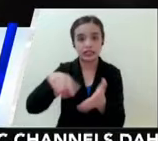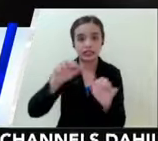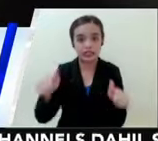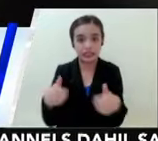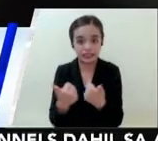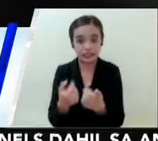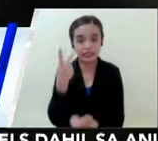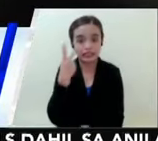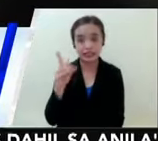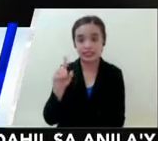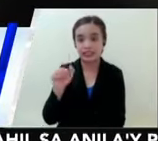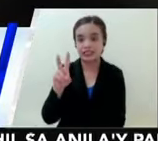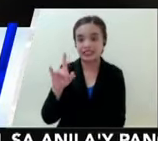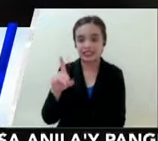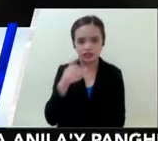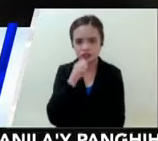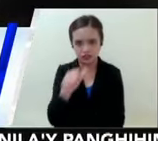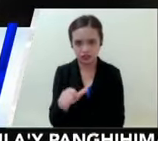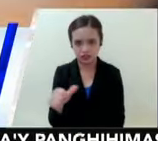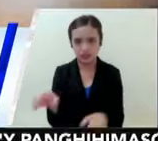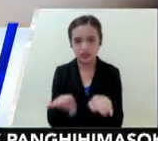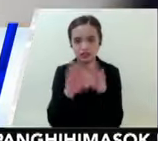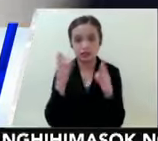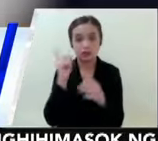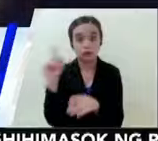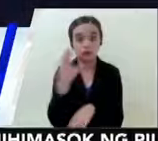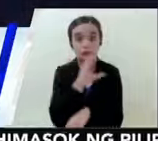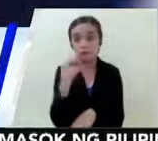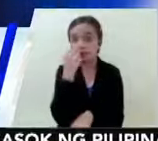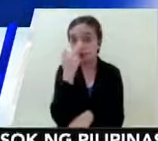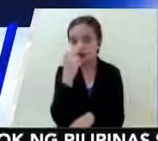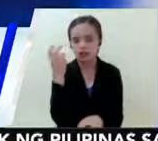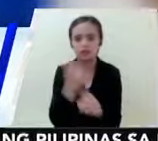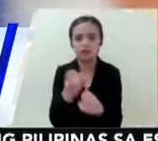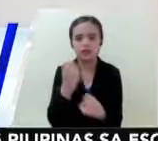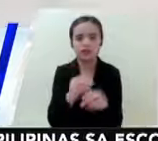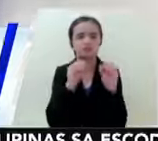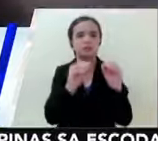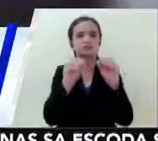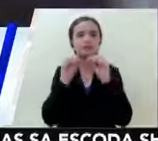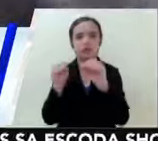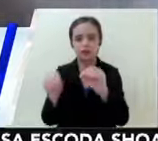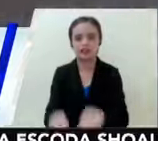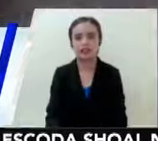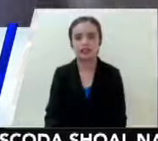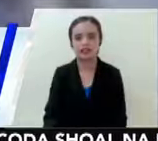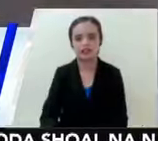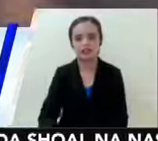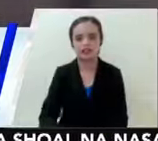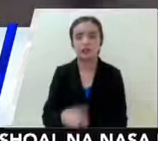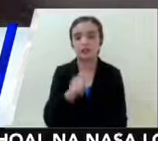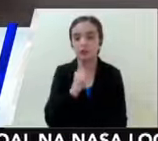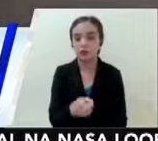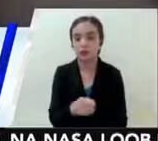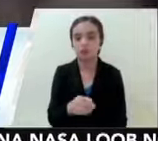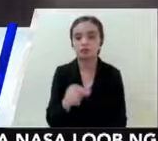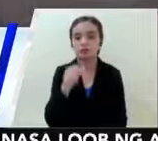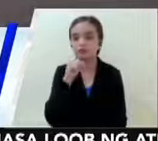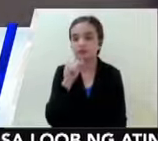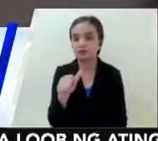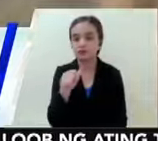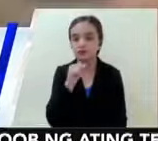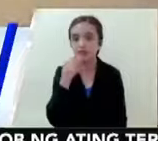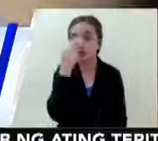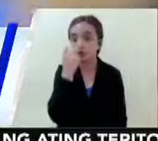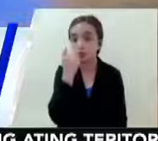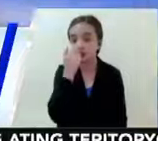hindi sumabay at pabiliw niyang caption, ang hirap daw nilang turuan. Definitely not a drill din ang emergency dance